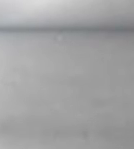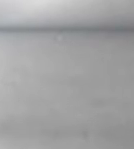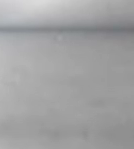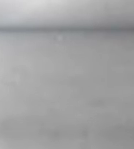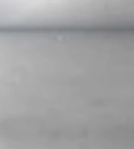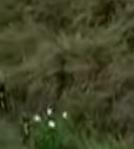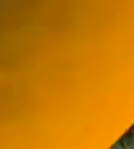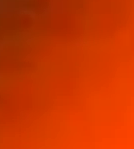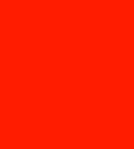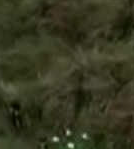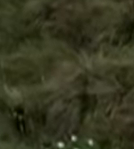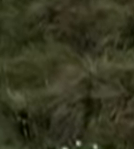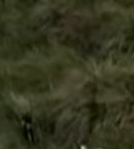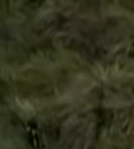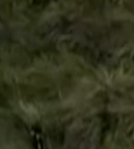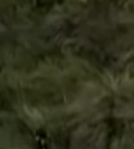mukha.